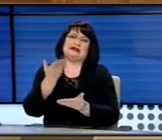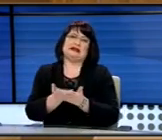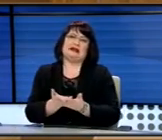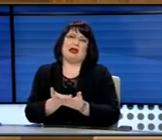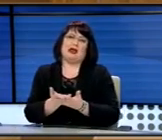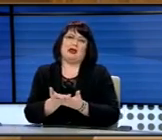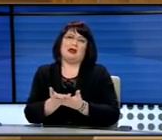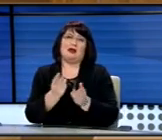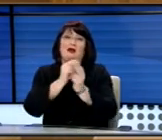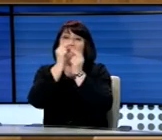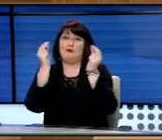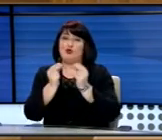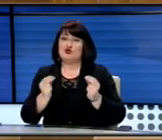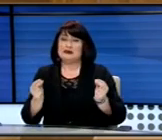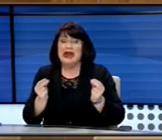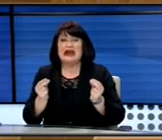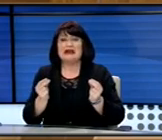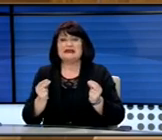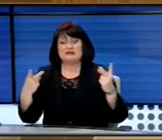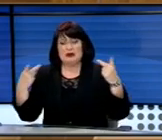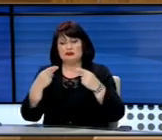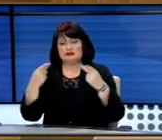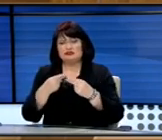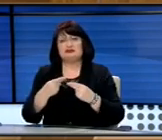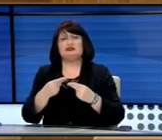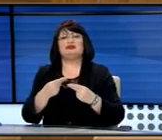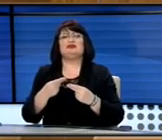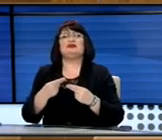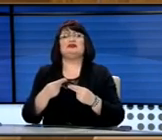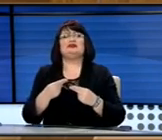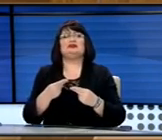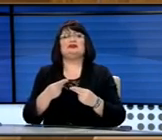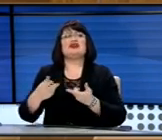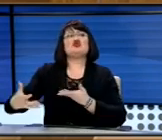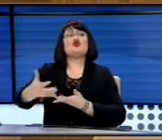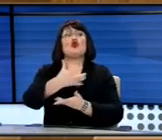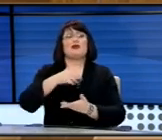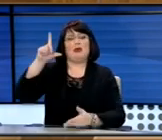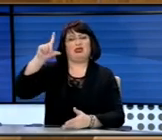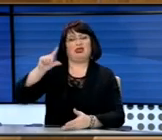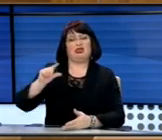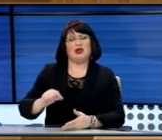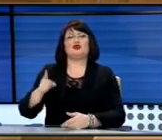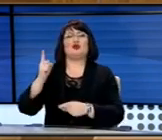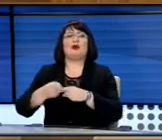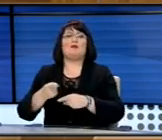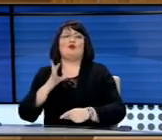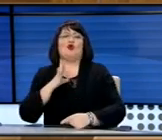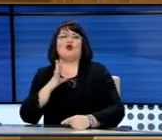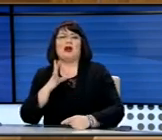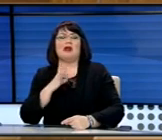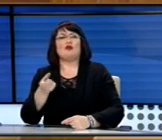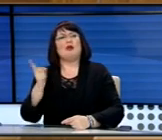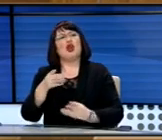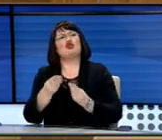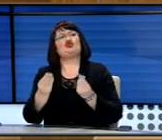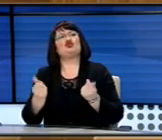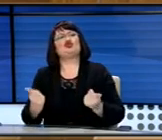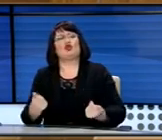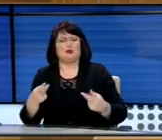Πού οδήγησε κι αυτή? Σε δραστική μείωση του εργατικού λαϊκού εισοδήματος μέσα από ένα απλά διαφορετικό